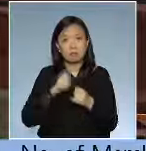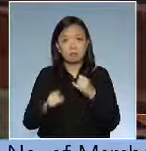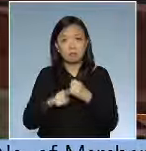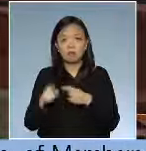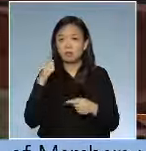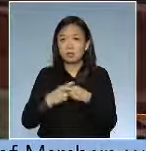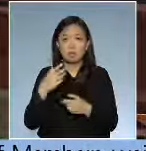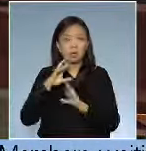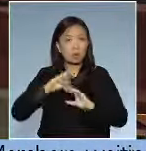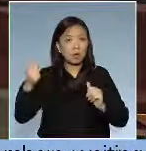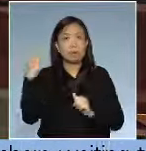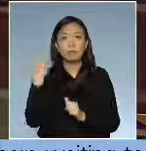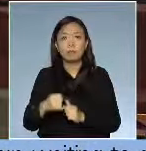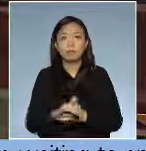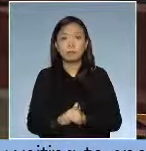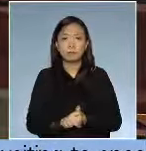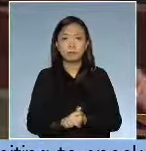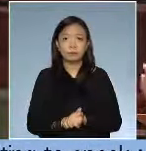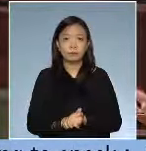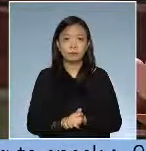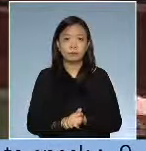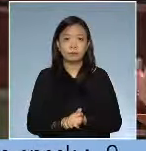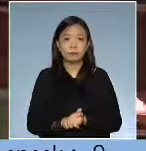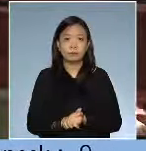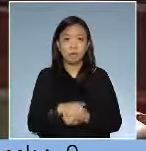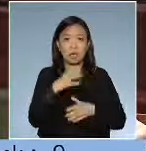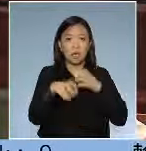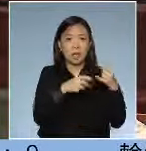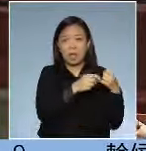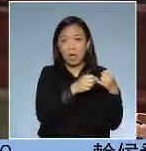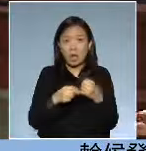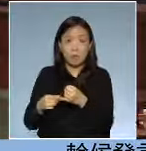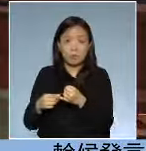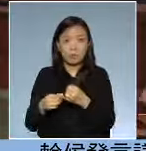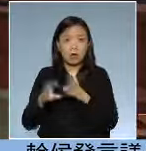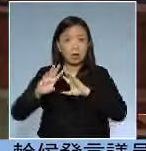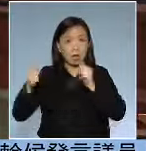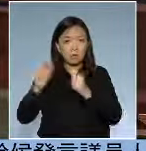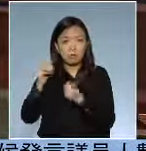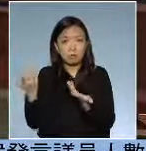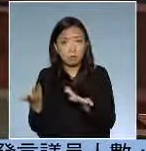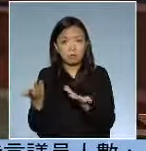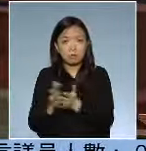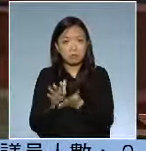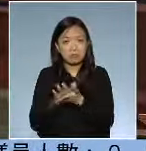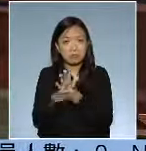嘛，解決拉布解決了什麼呢？這麼多年來沒有的，除